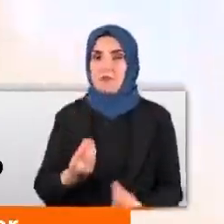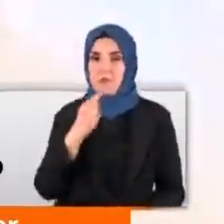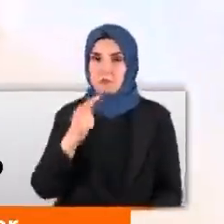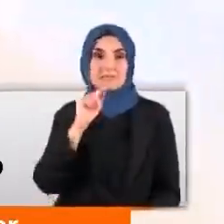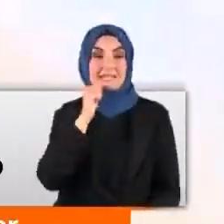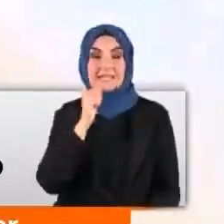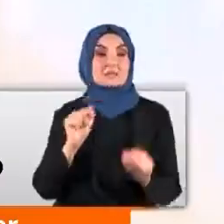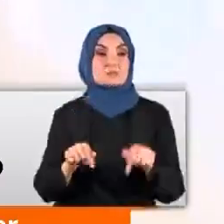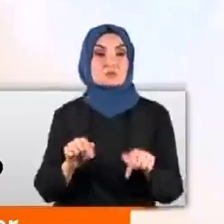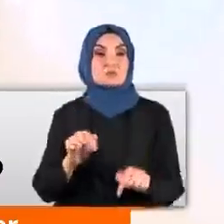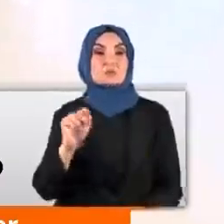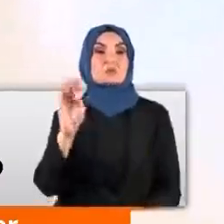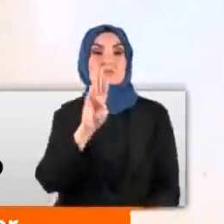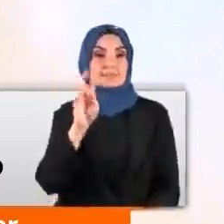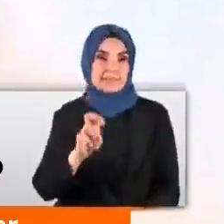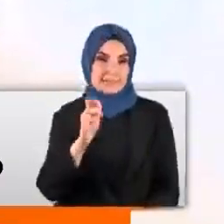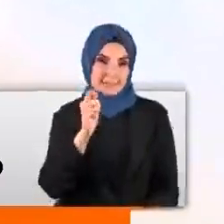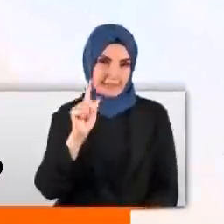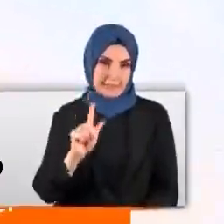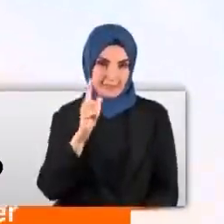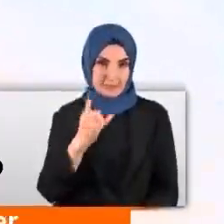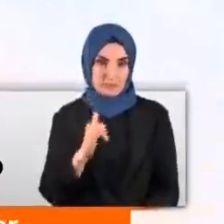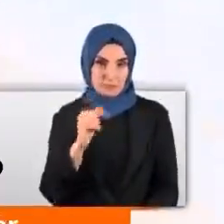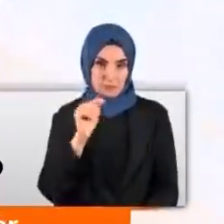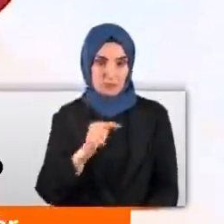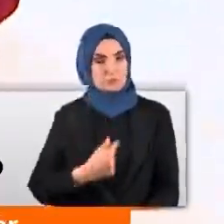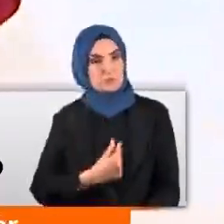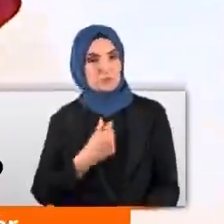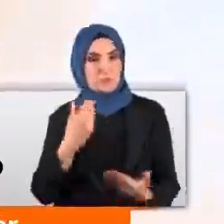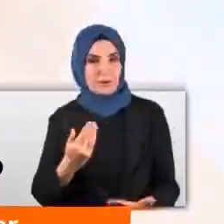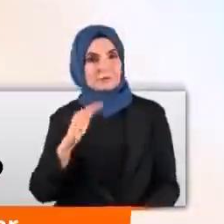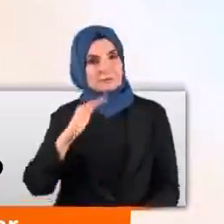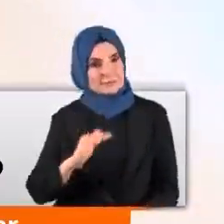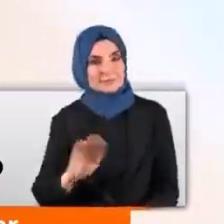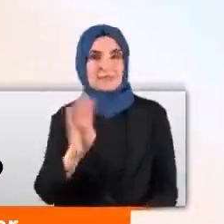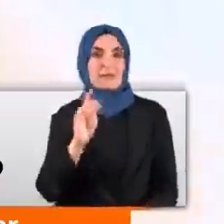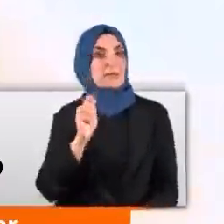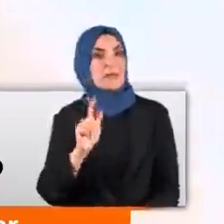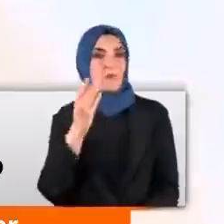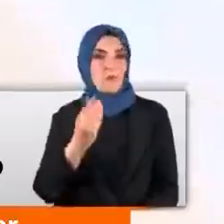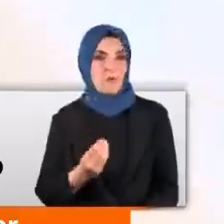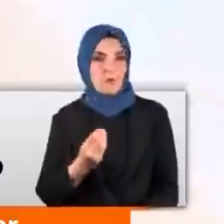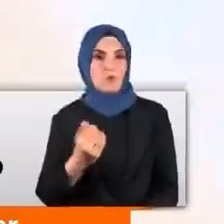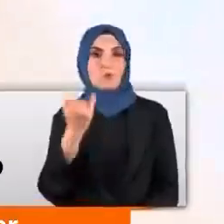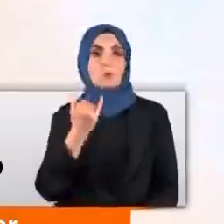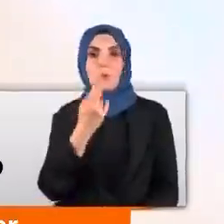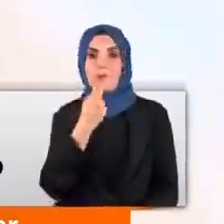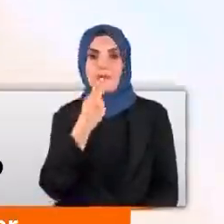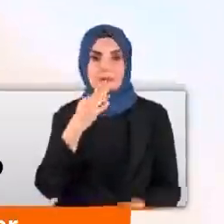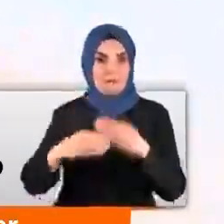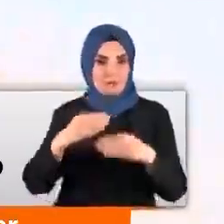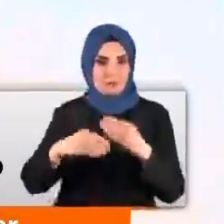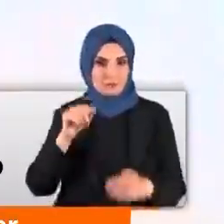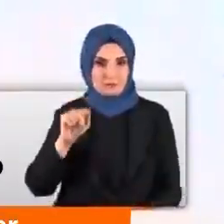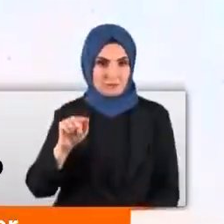fiyatı 48 lira kilogramı. Umarım bu da 40 liralara düşer. Tuvalet kağıdı. Bu 16 rulo ve 3